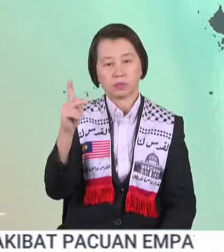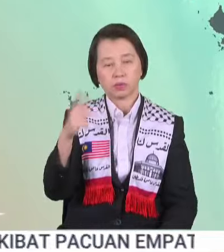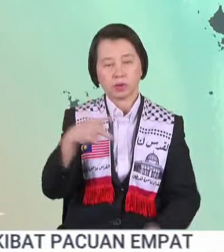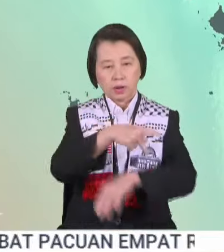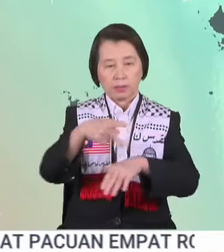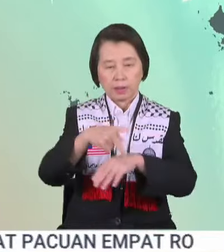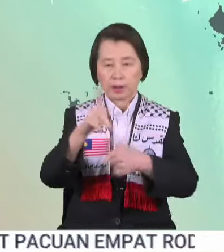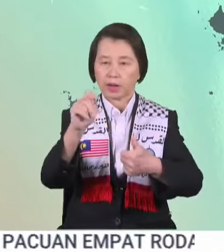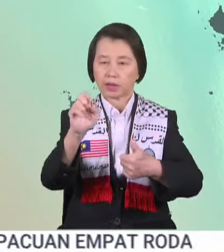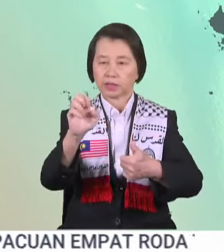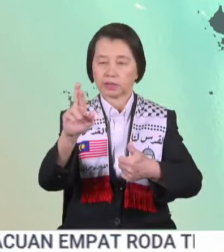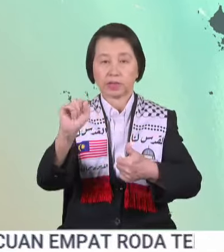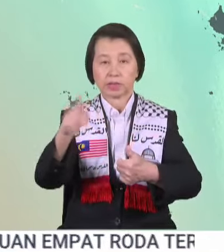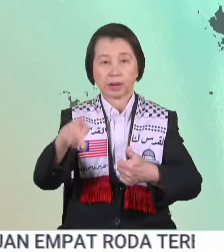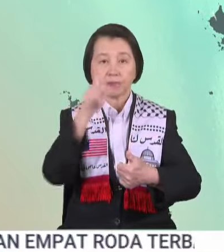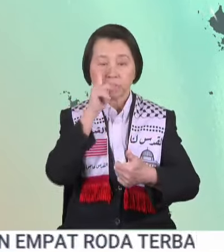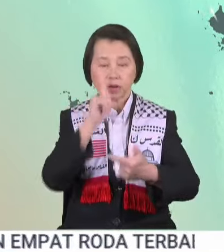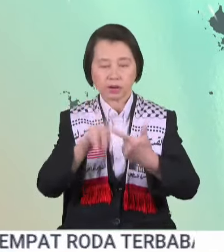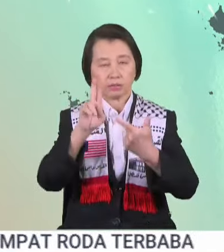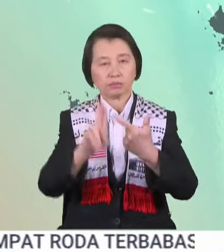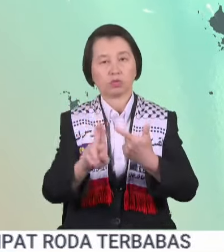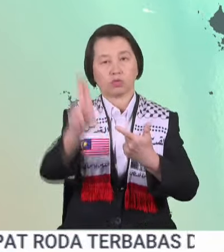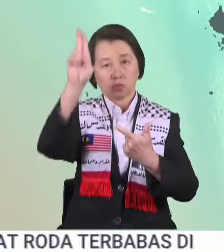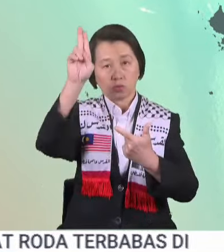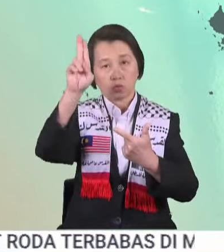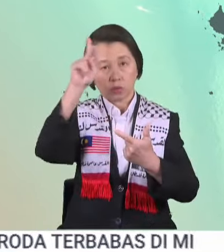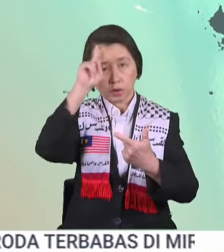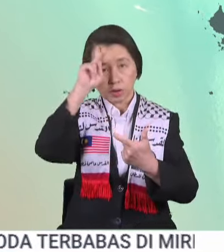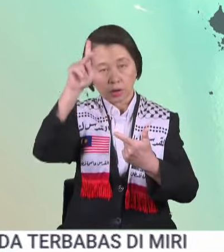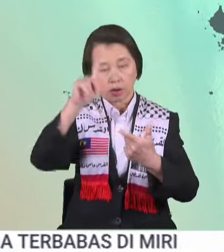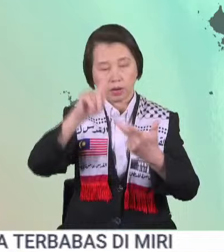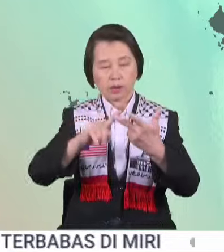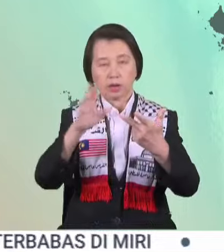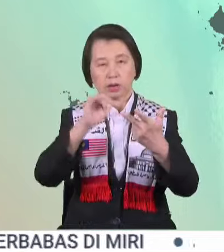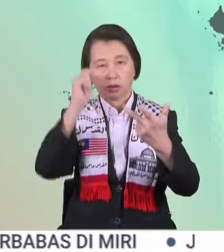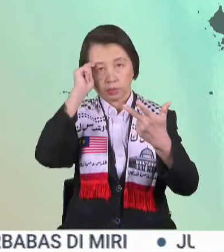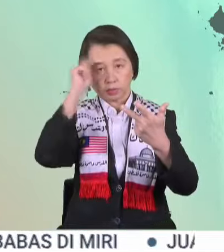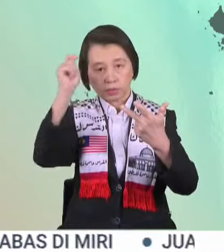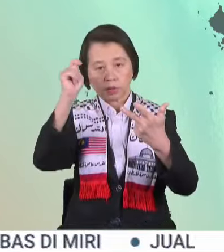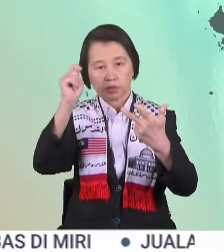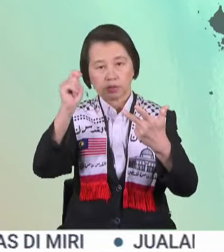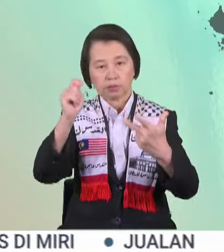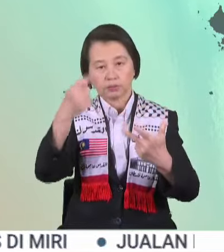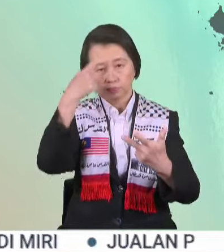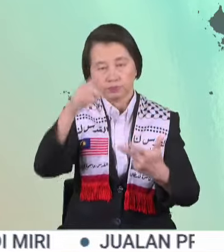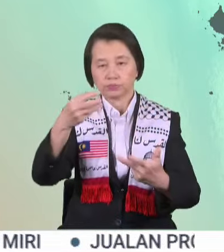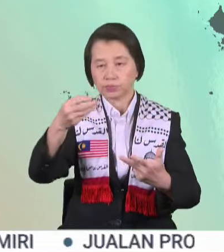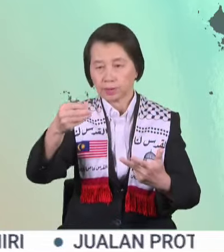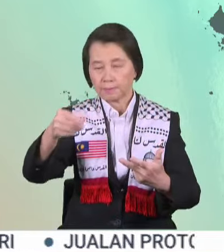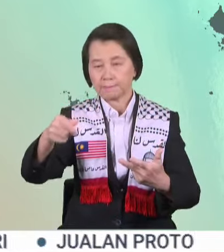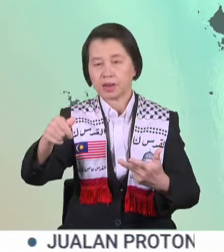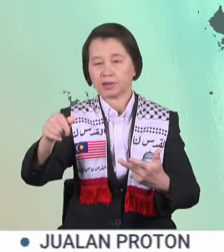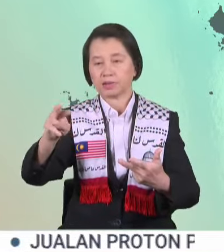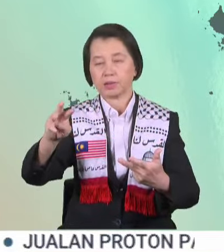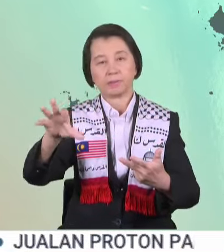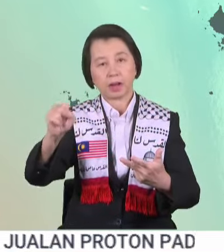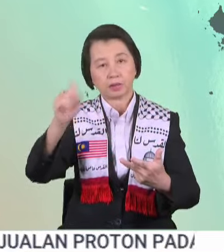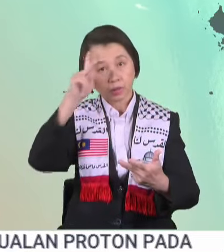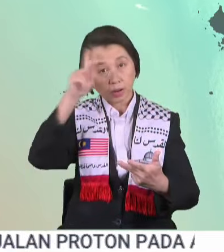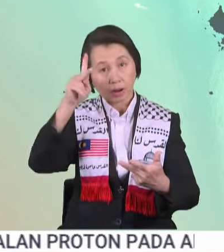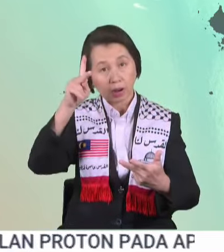terap di negeri Kedah dan juga di bahagian utara negeri Kelantan dan juga Terengganu. Bagi Pasir Mas Kelantan,